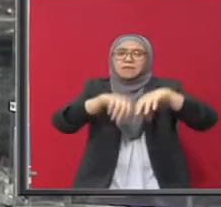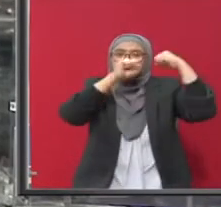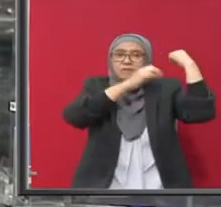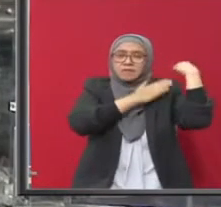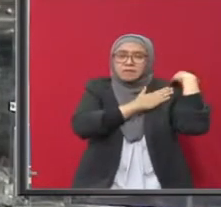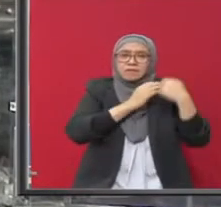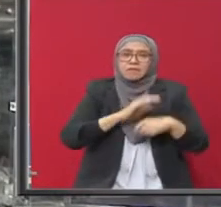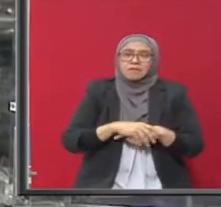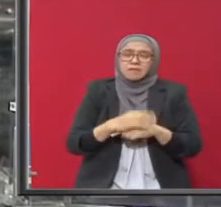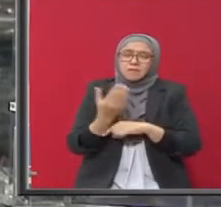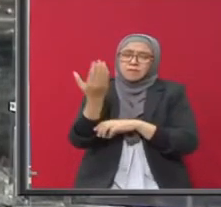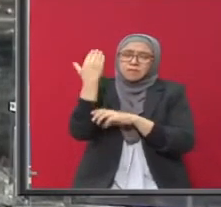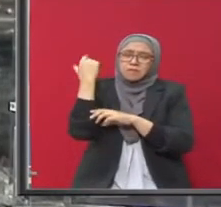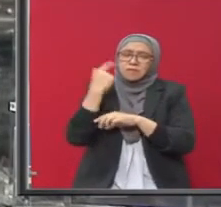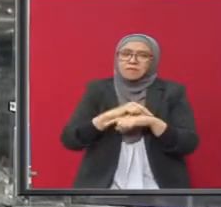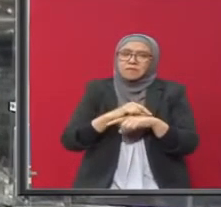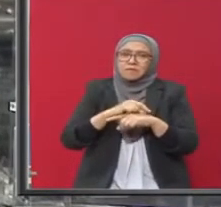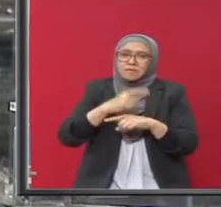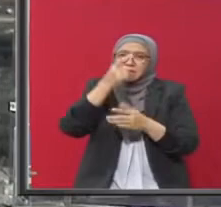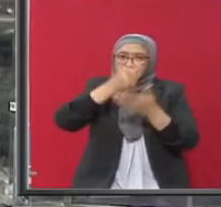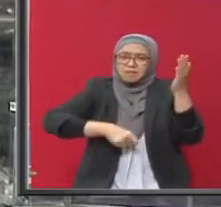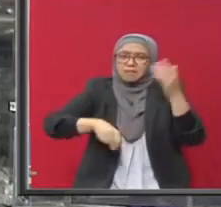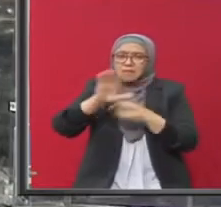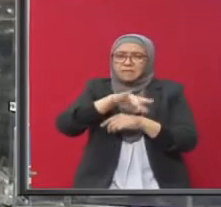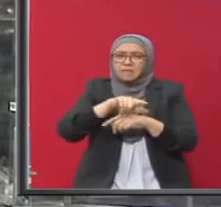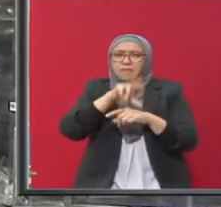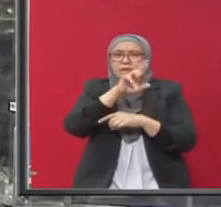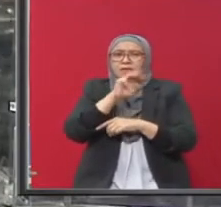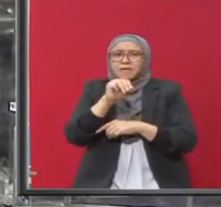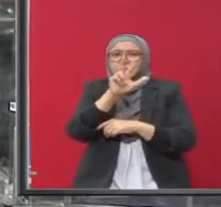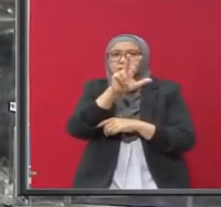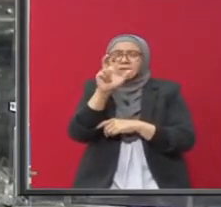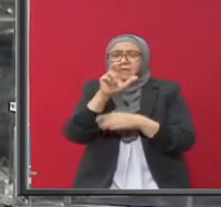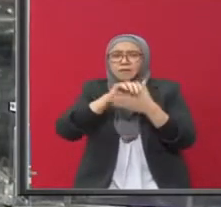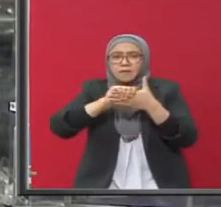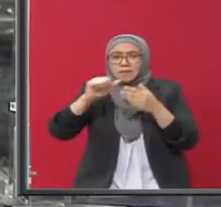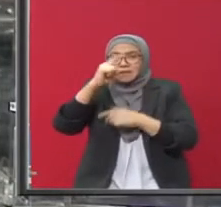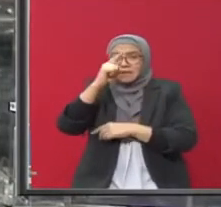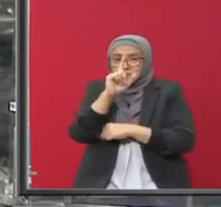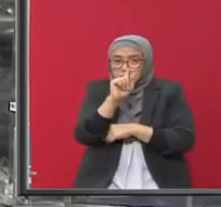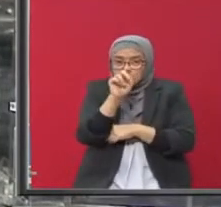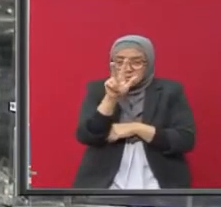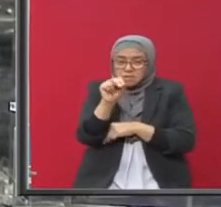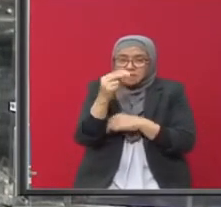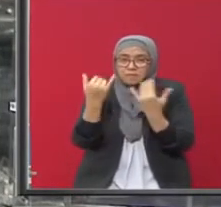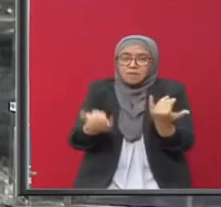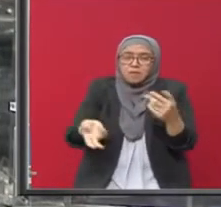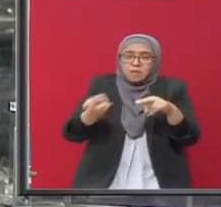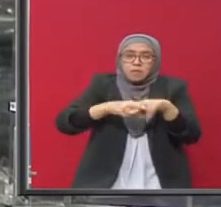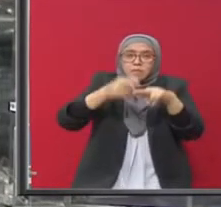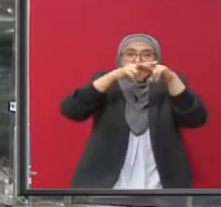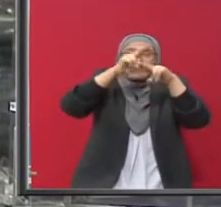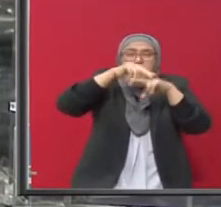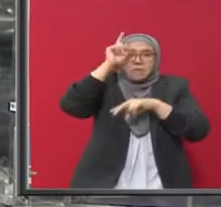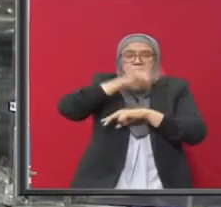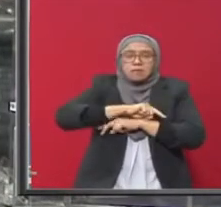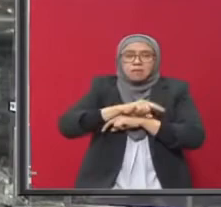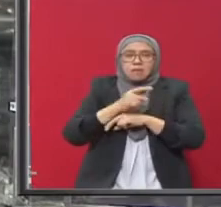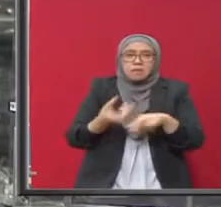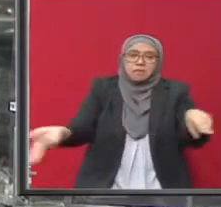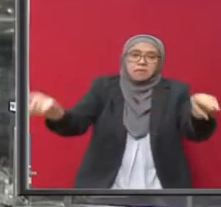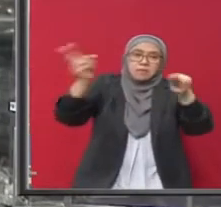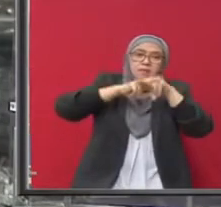hanya sekitar RM300 bagi satu tan. Tetapi telah berlaku peningkatan mendadak apabila kenaikan melebihi